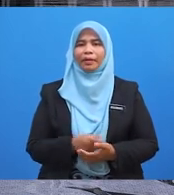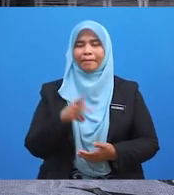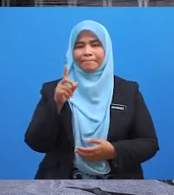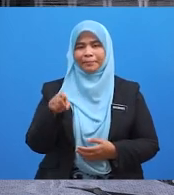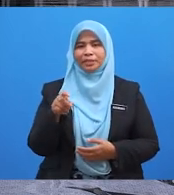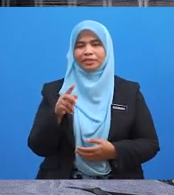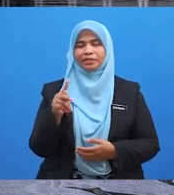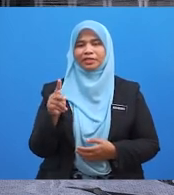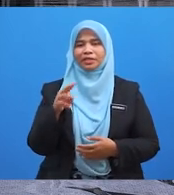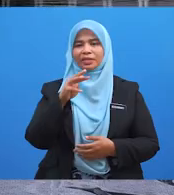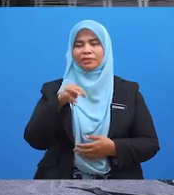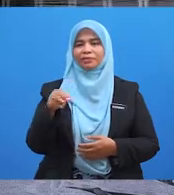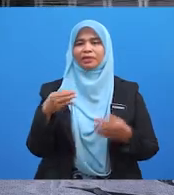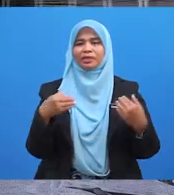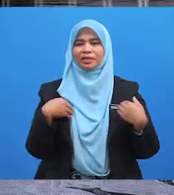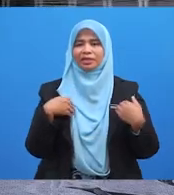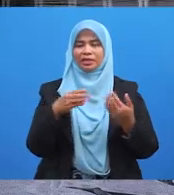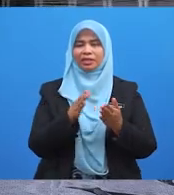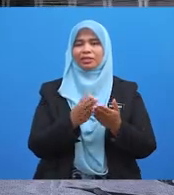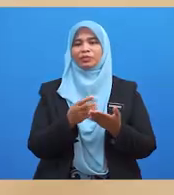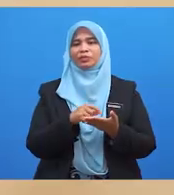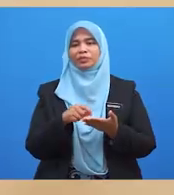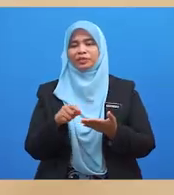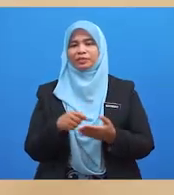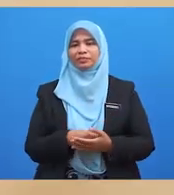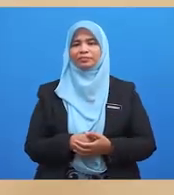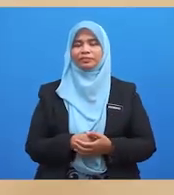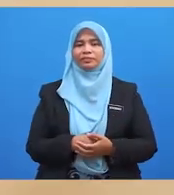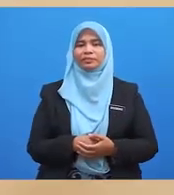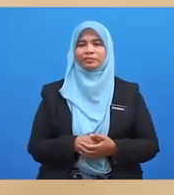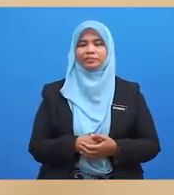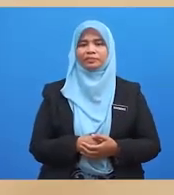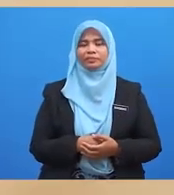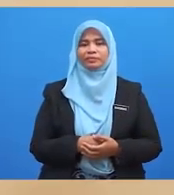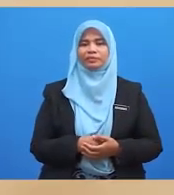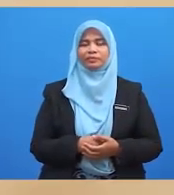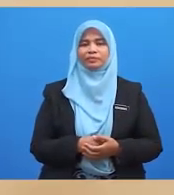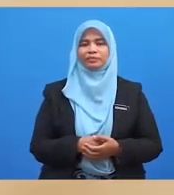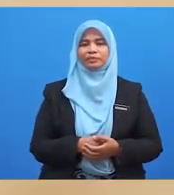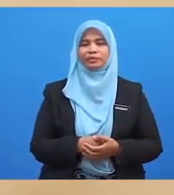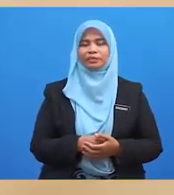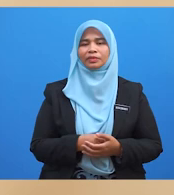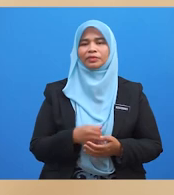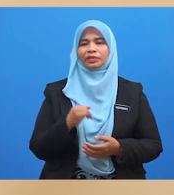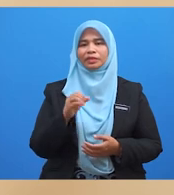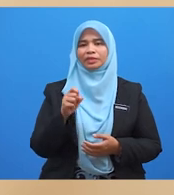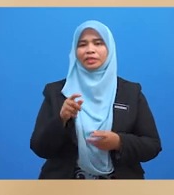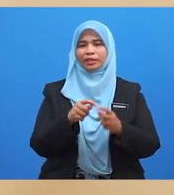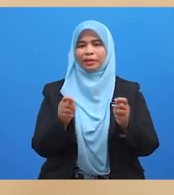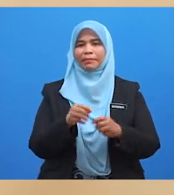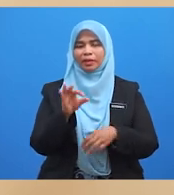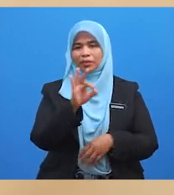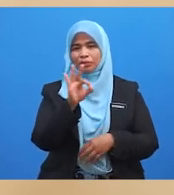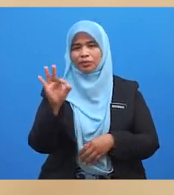murid-murid ada buku catatan, sila salin jawapan. Soalan, isi tempat kosong dengan jawapan yang